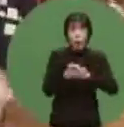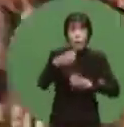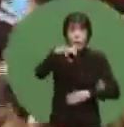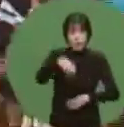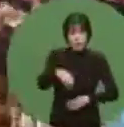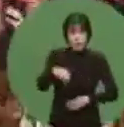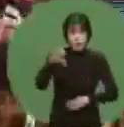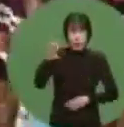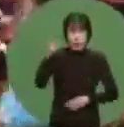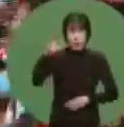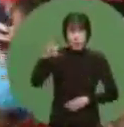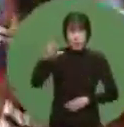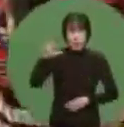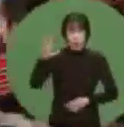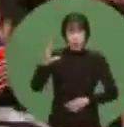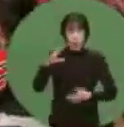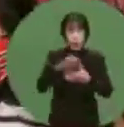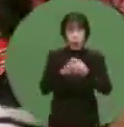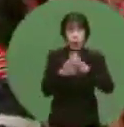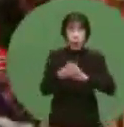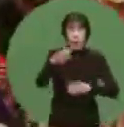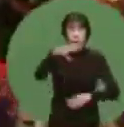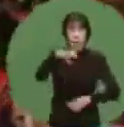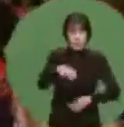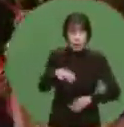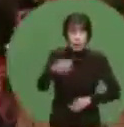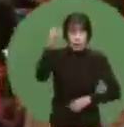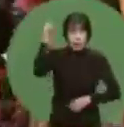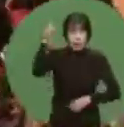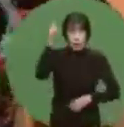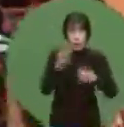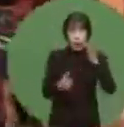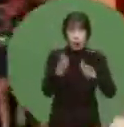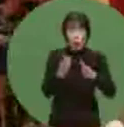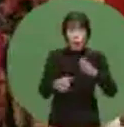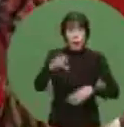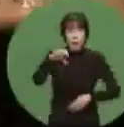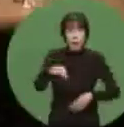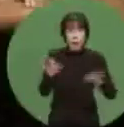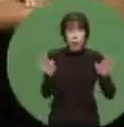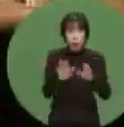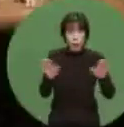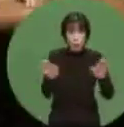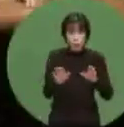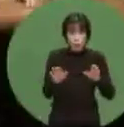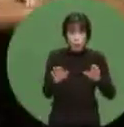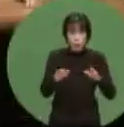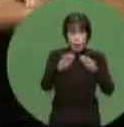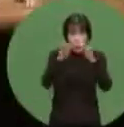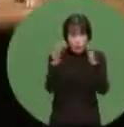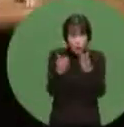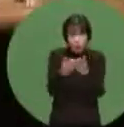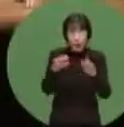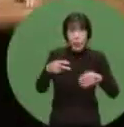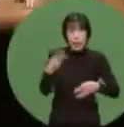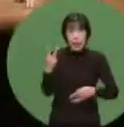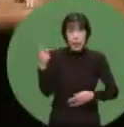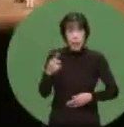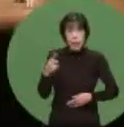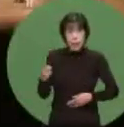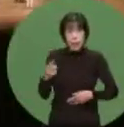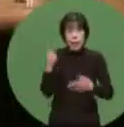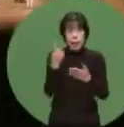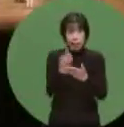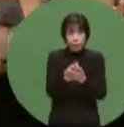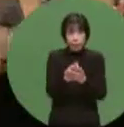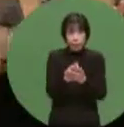稚園、生駒保育園の園児およそ200名が参加。各幼年消防クラブごとに防